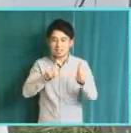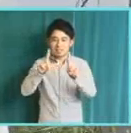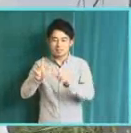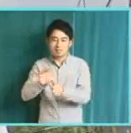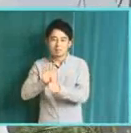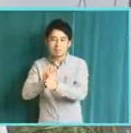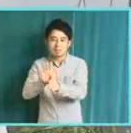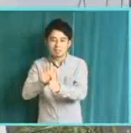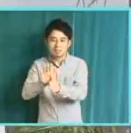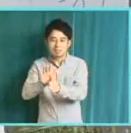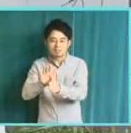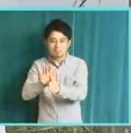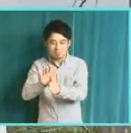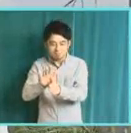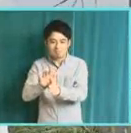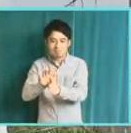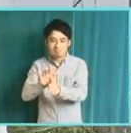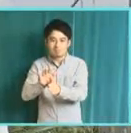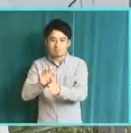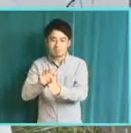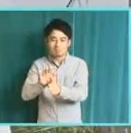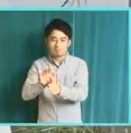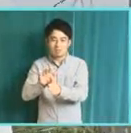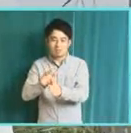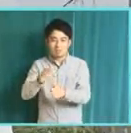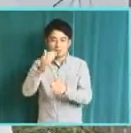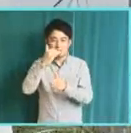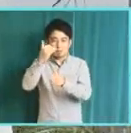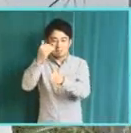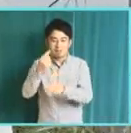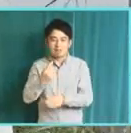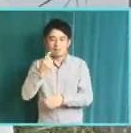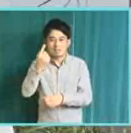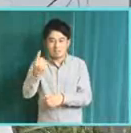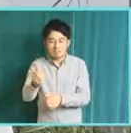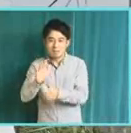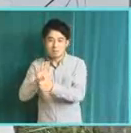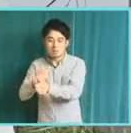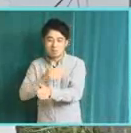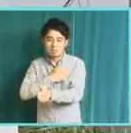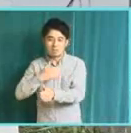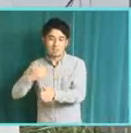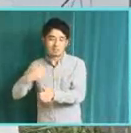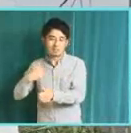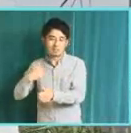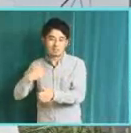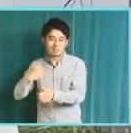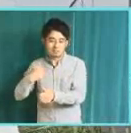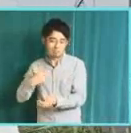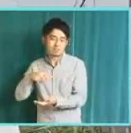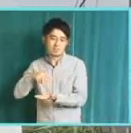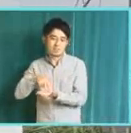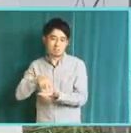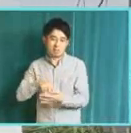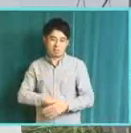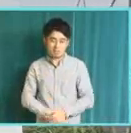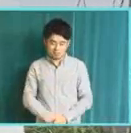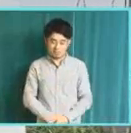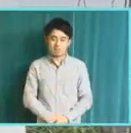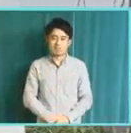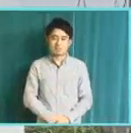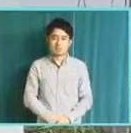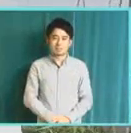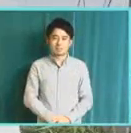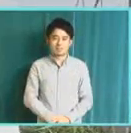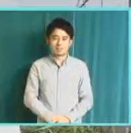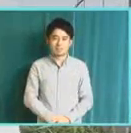か、痛いところに手が届くみたいな、いつでも声をかけてもらうと助けてあげられるような立場なので